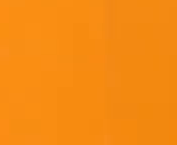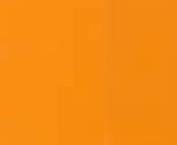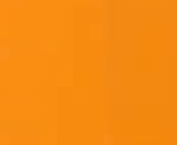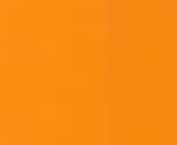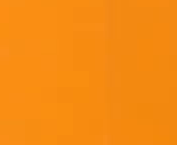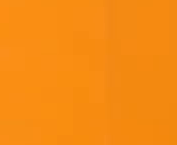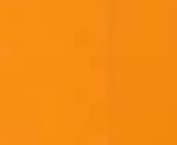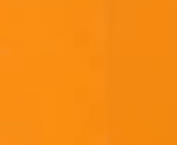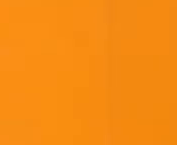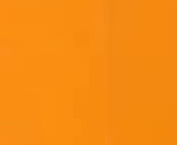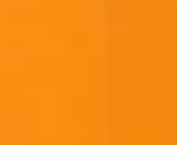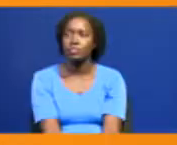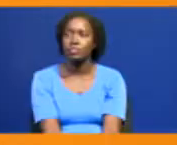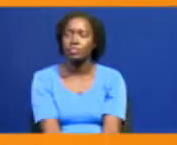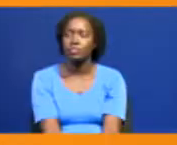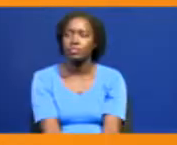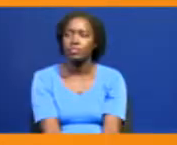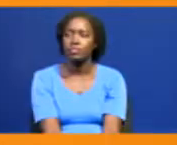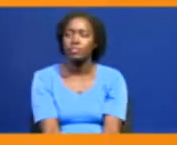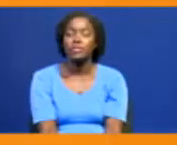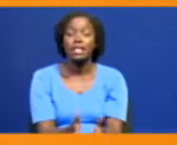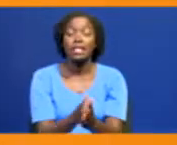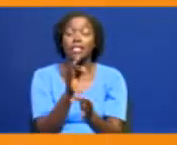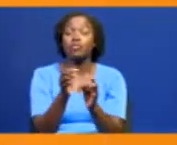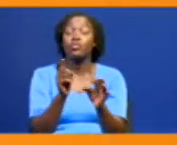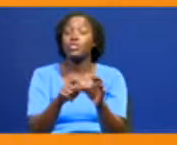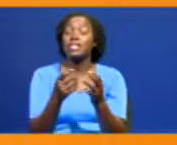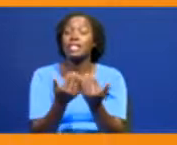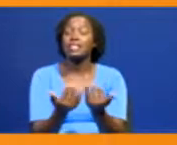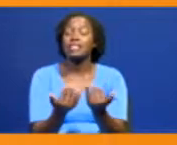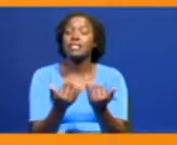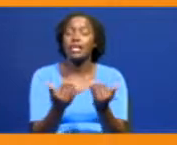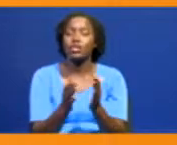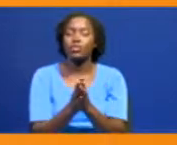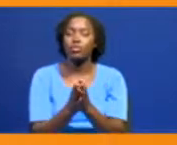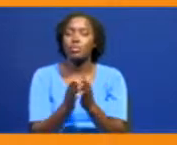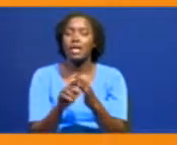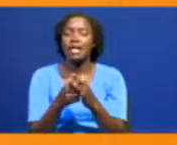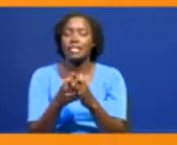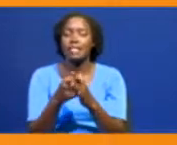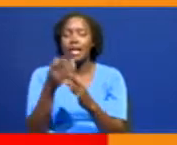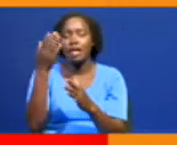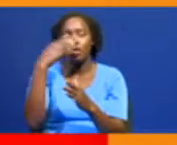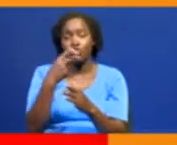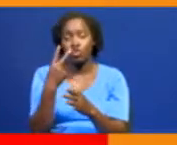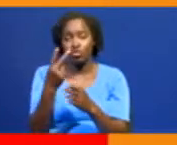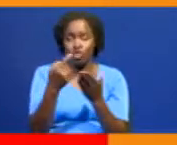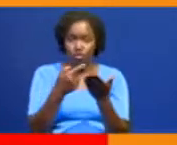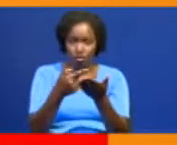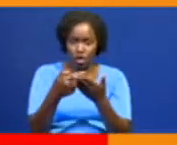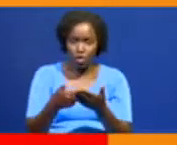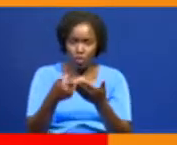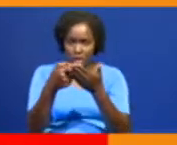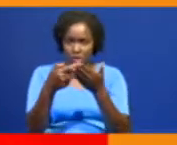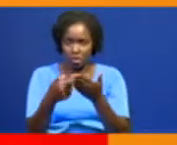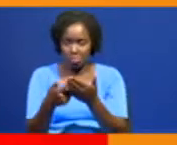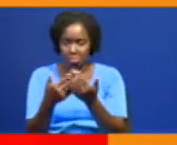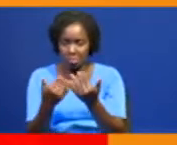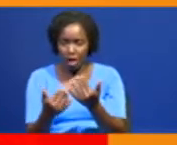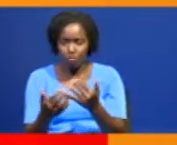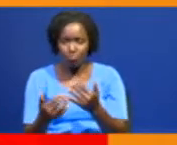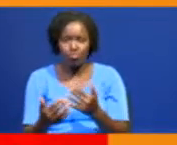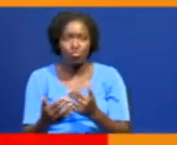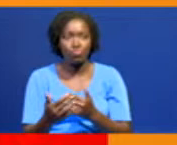Shukrani sana kwa kusalia nasi mtazamaji, na kama ndo mwanzo unajiunga nasi, tumeingia katika awamu ya pili ya mazungumzo haya kuanzia hivi sasa,